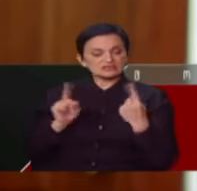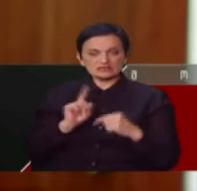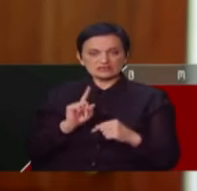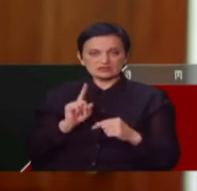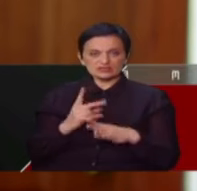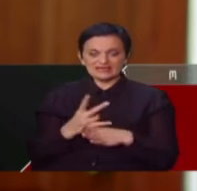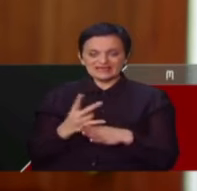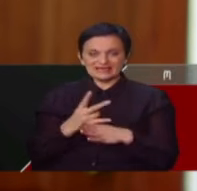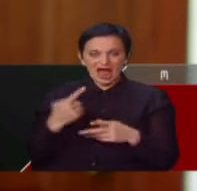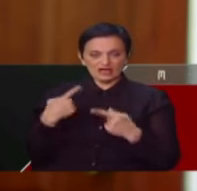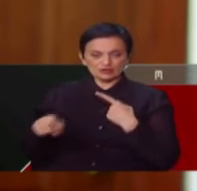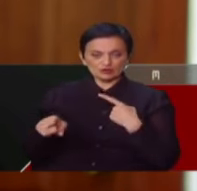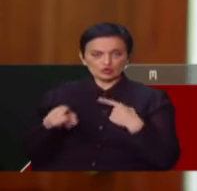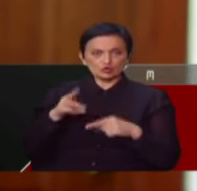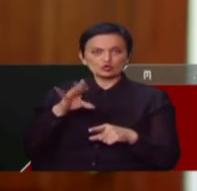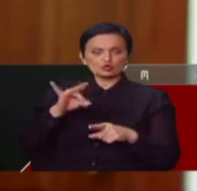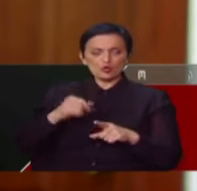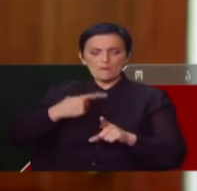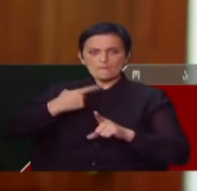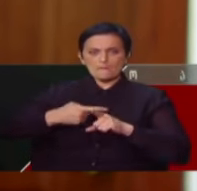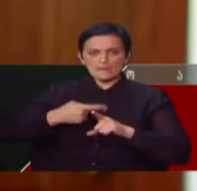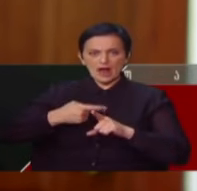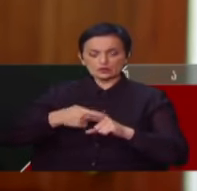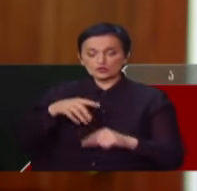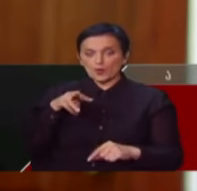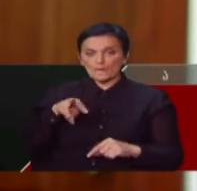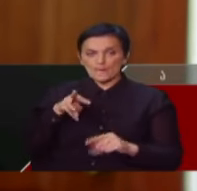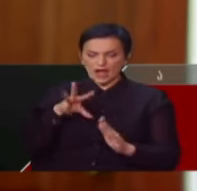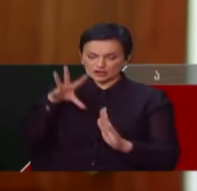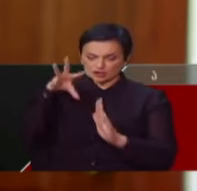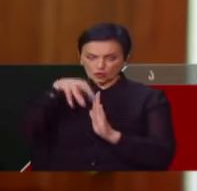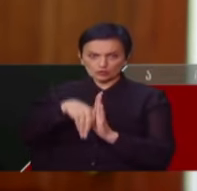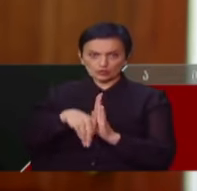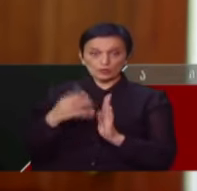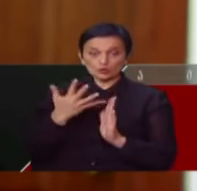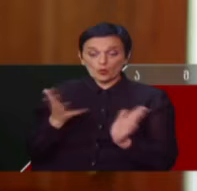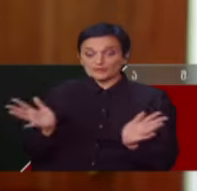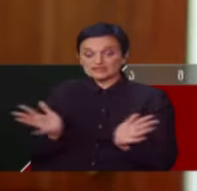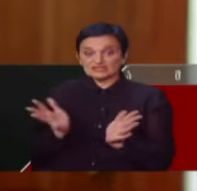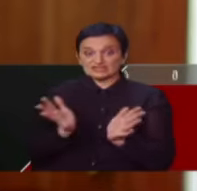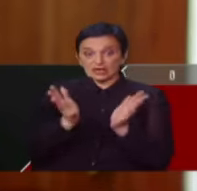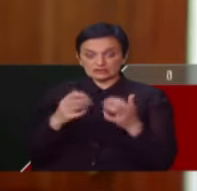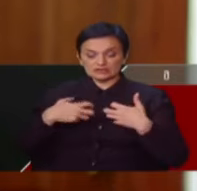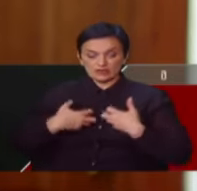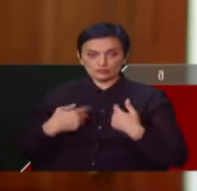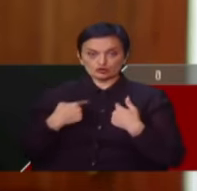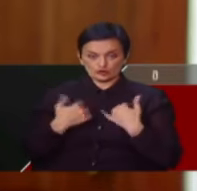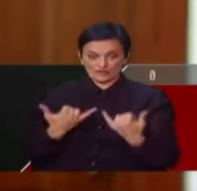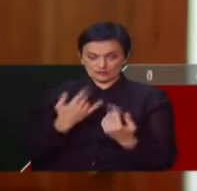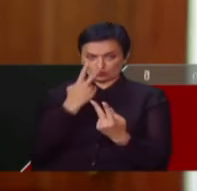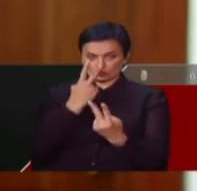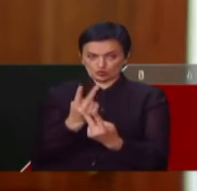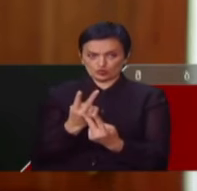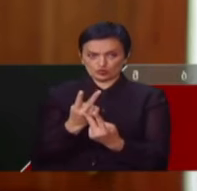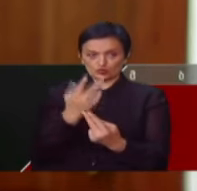იმ რადიკალიზმით, იმ ტროცკისტული და ფაშისტური მეთოდებით გაჯერებული, რომლის სახალისებასაც სამწუხაროდ ჩვენ დღეს უყურებთ,